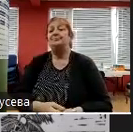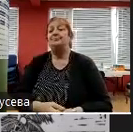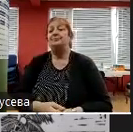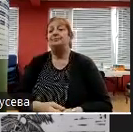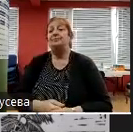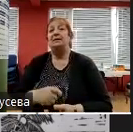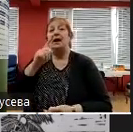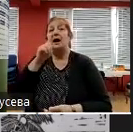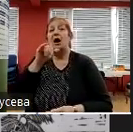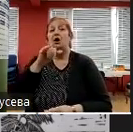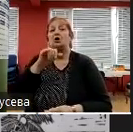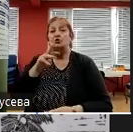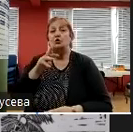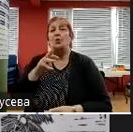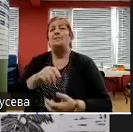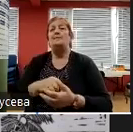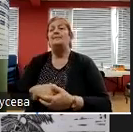Zoom, Microsoft Teams,